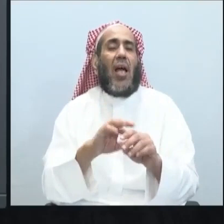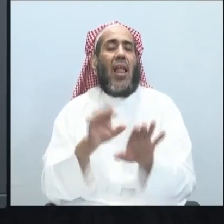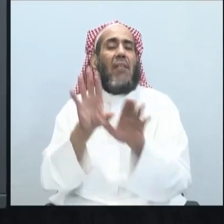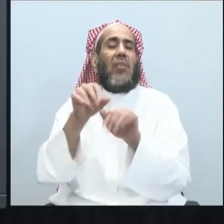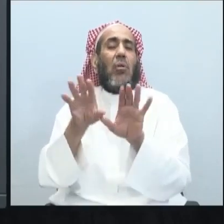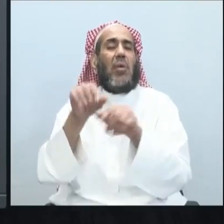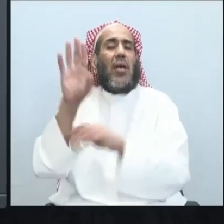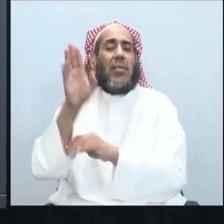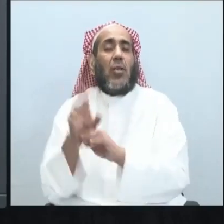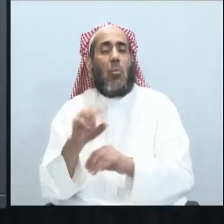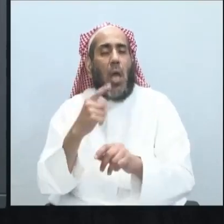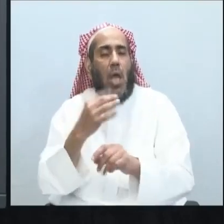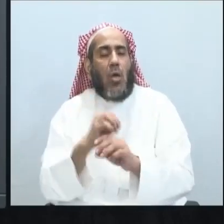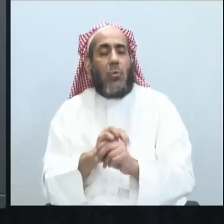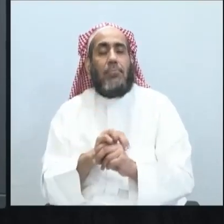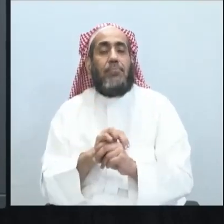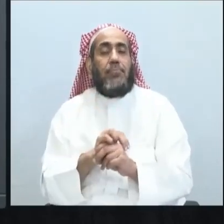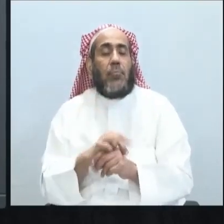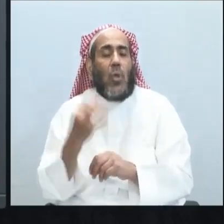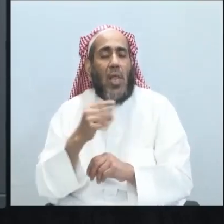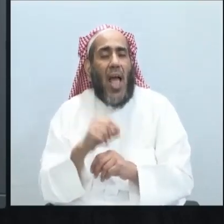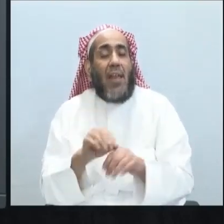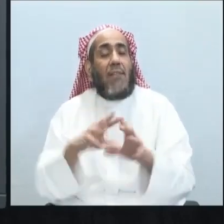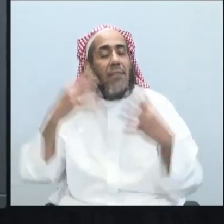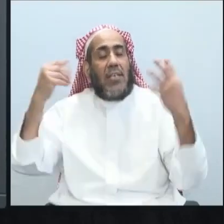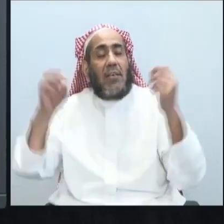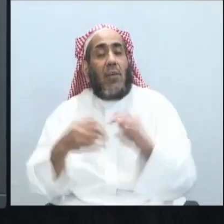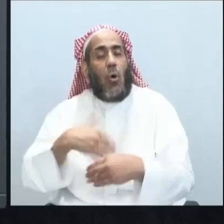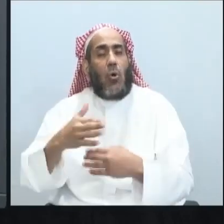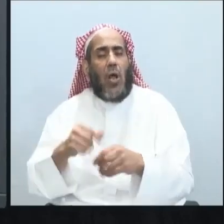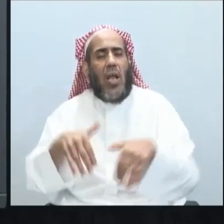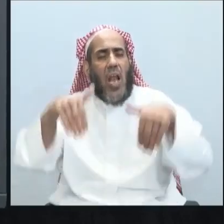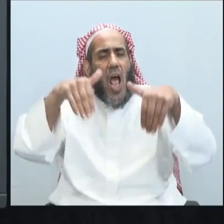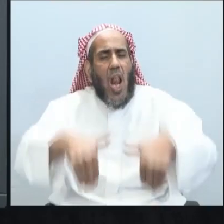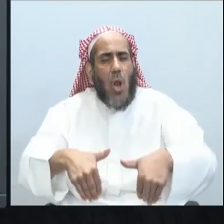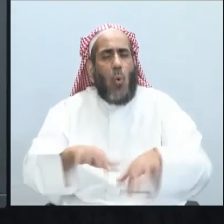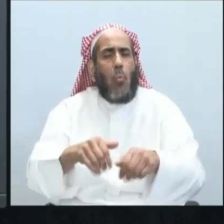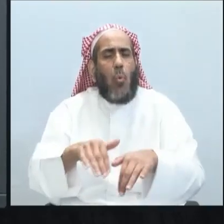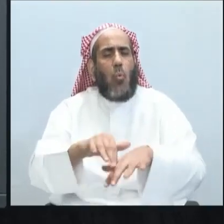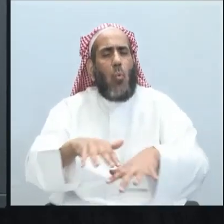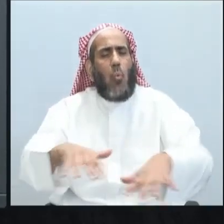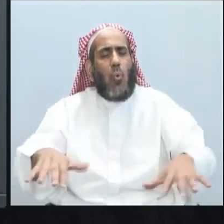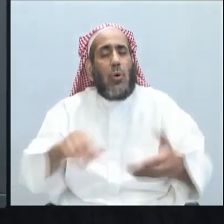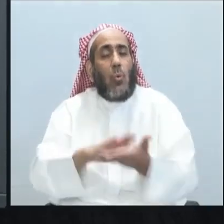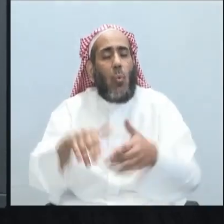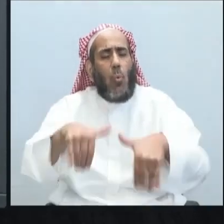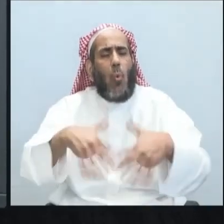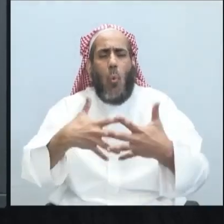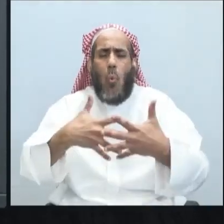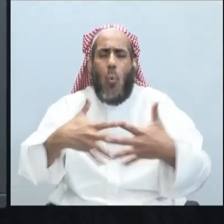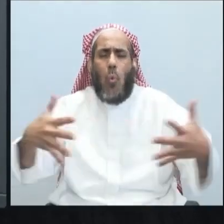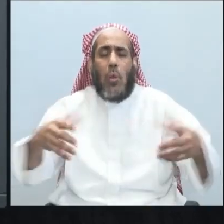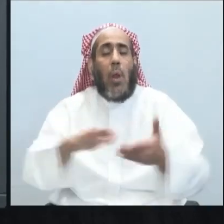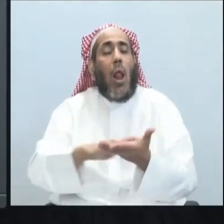غصنها المياد ثم بدا يذكر ويتحدث عن فلسفه اخرى وكيف ان القبور هذه قبورنا الان قبورنا كثيره جدا